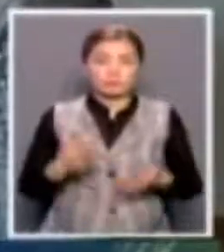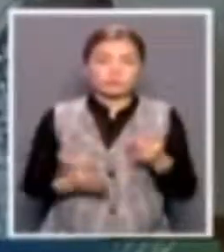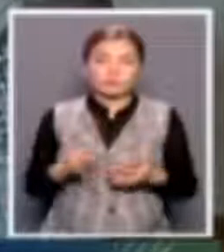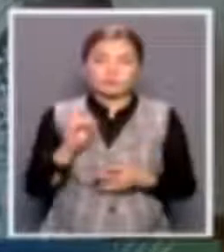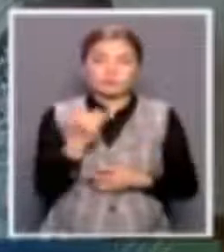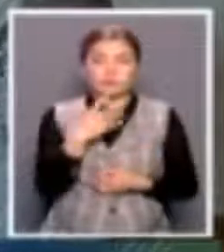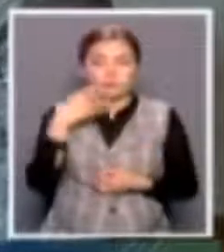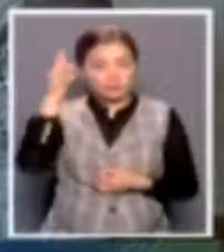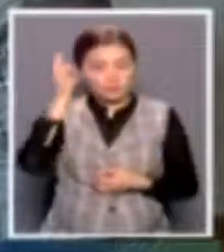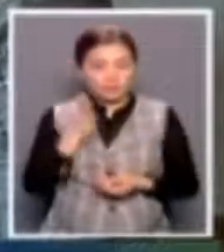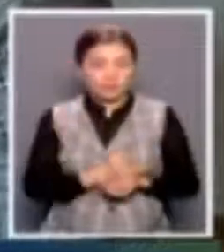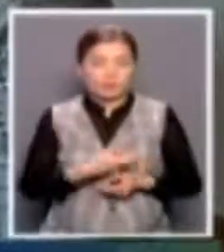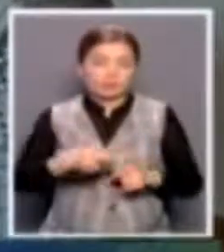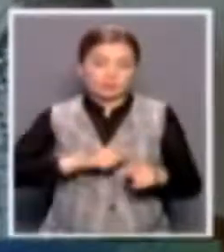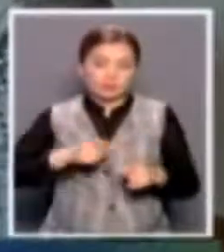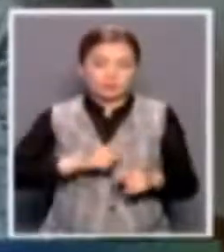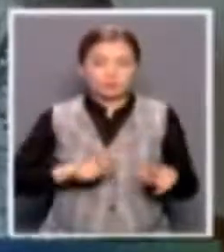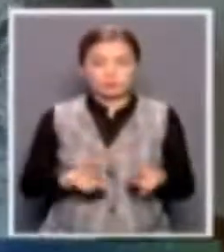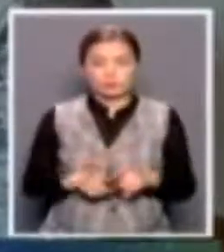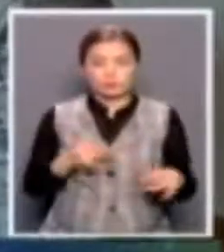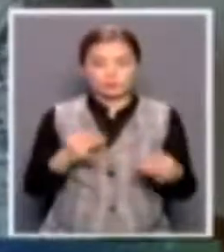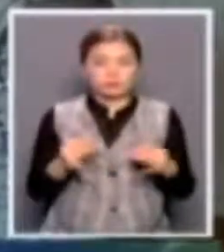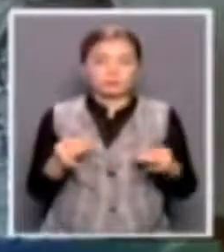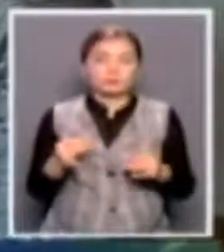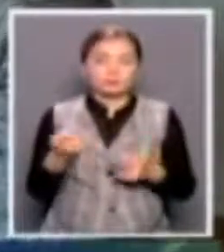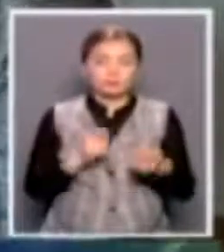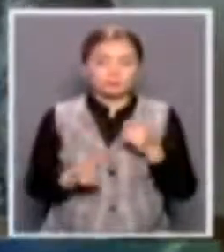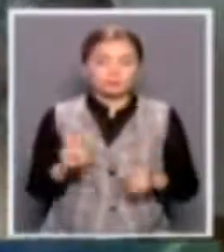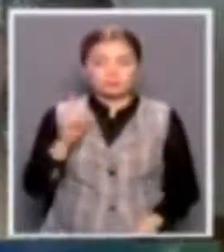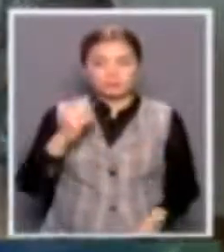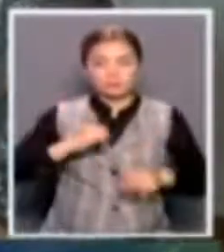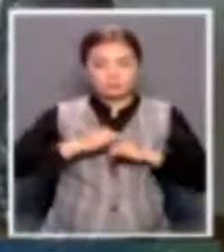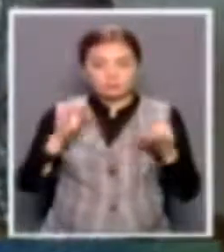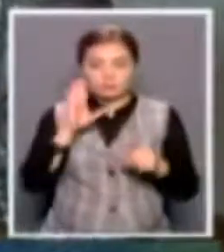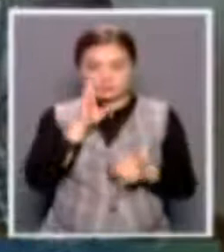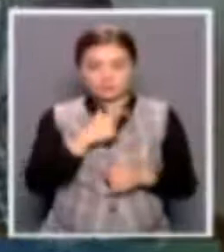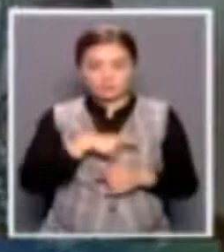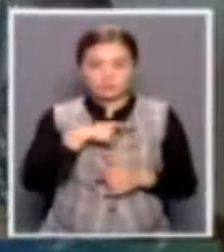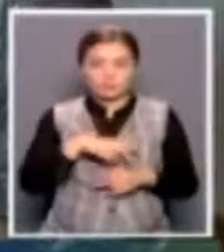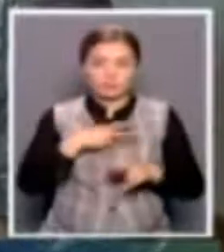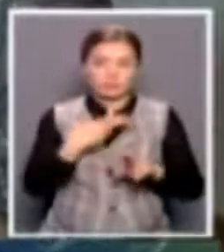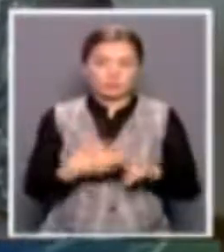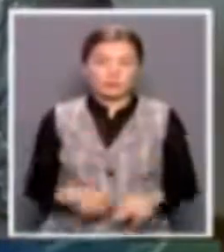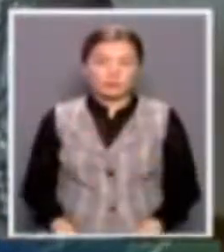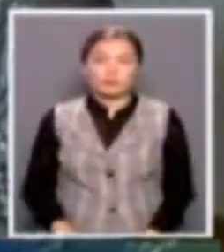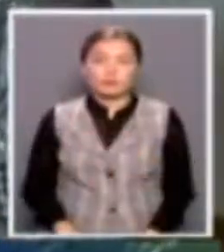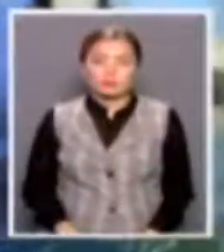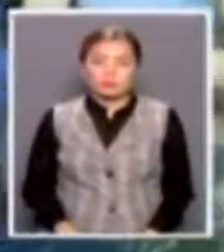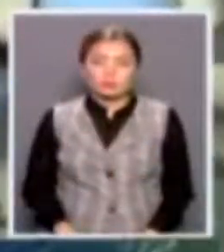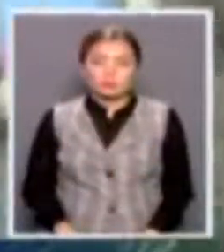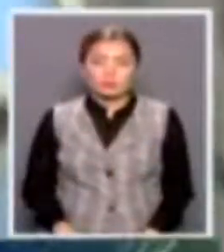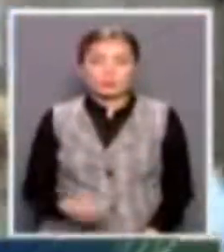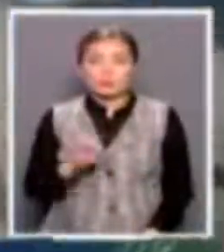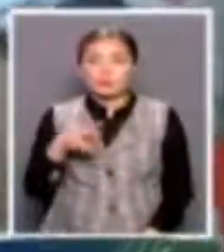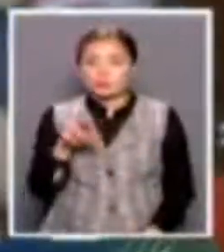кукле есть волосы, расчесывая эти волосы на кукле и делая ей прическу, она насчет сама себе тоже точно так же расчесывает, следит за собой.